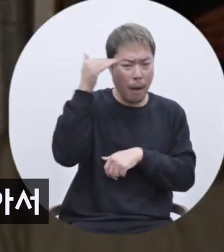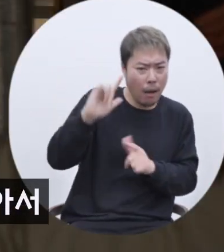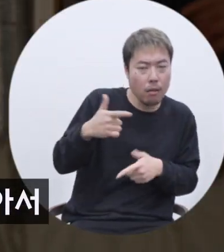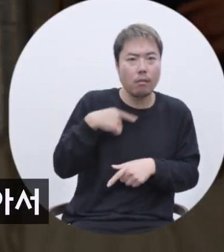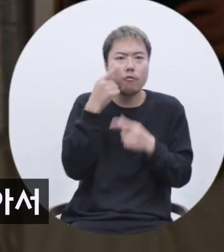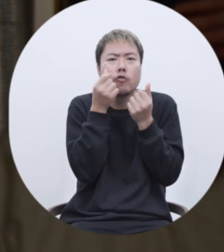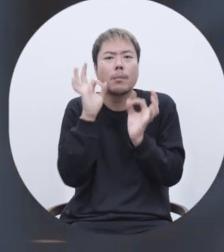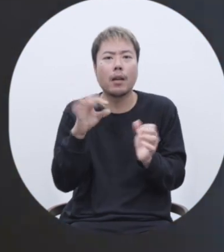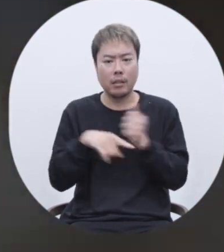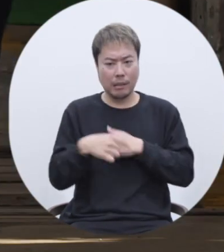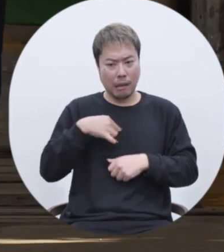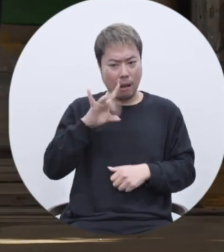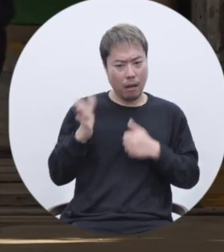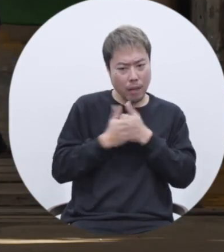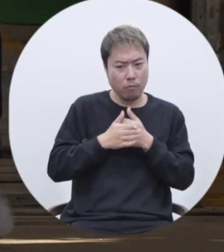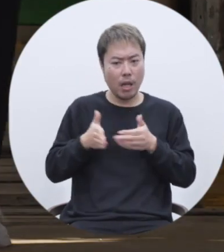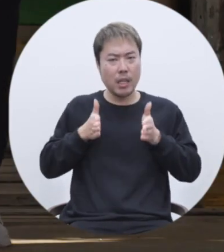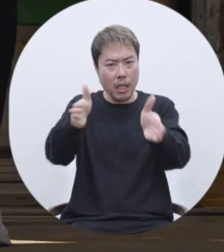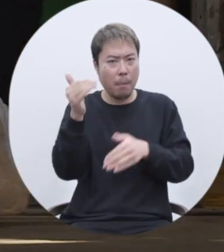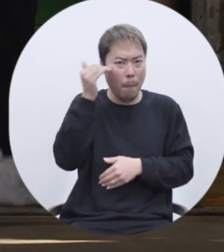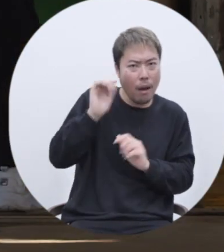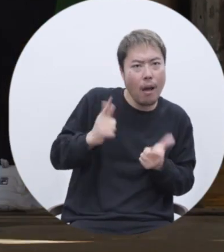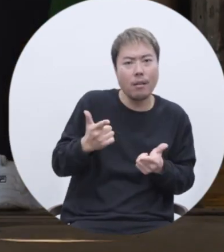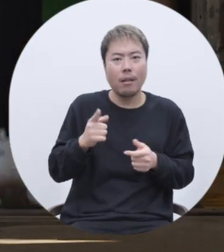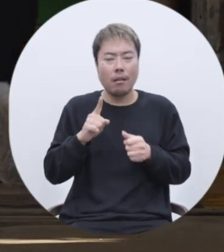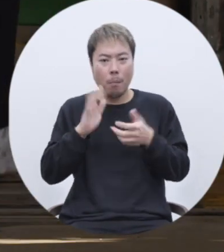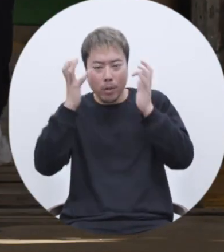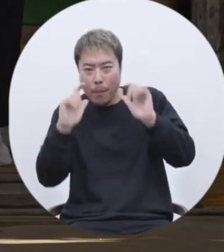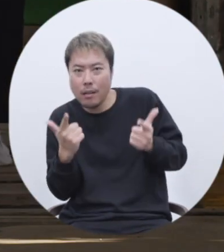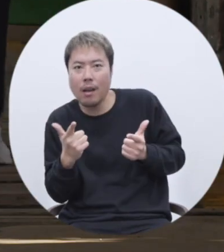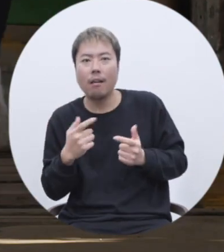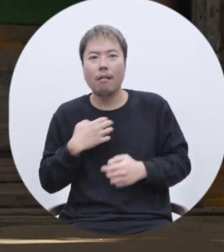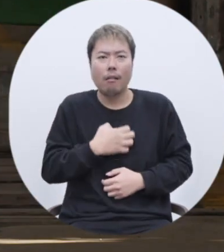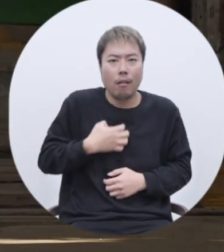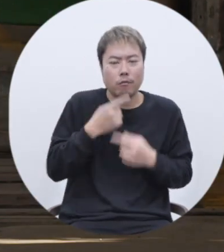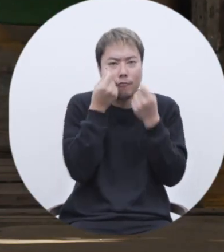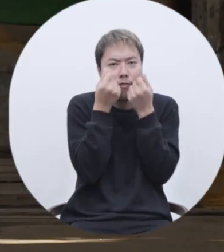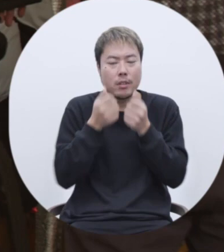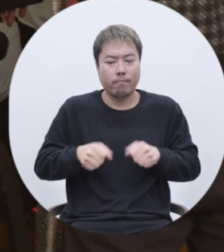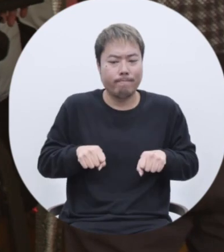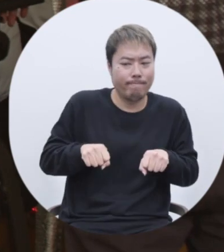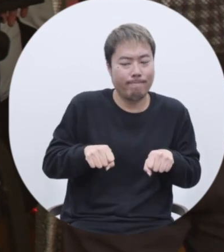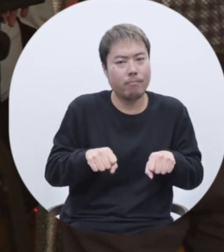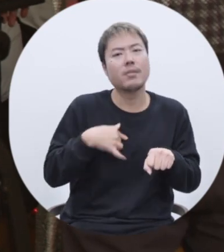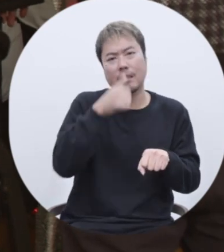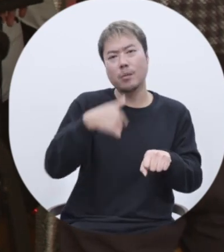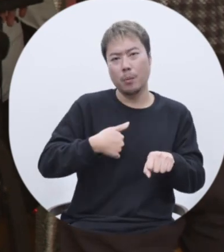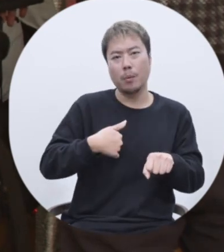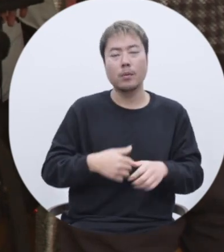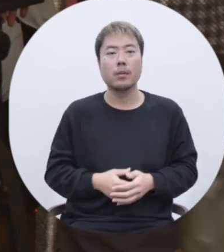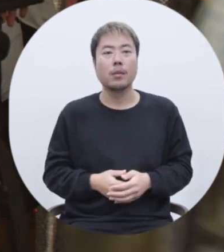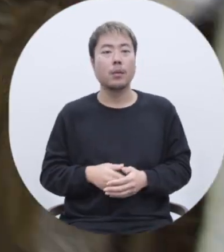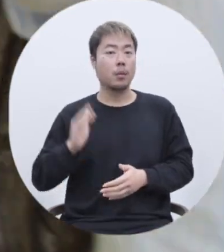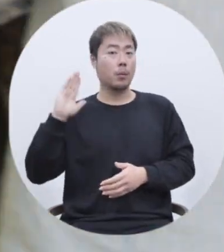가는 것 같아서 그러니까 저로 인해서 사람들이 가는 길이 늦어지거나 복잡해지거나 그런 좀 눈치가 좀